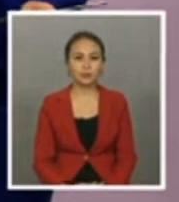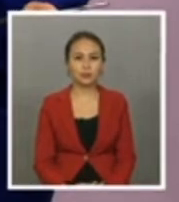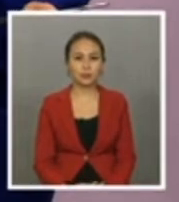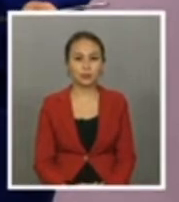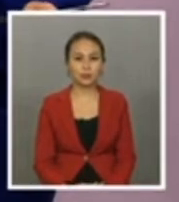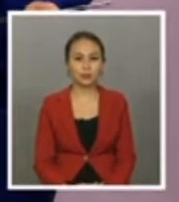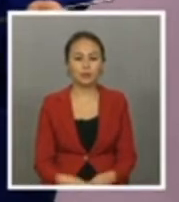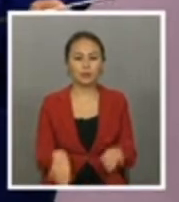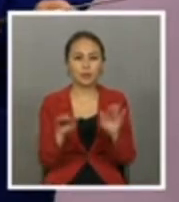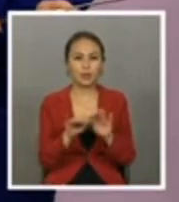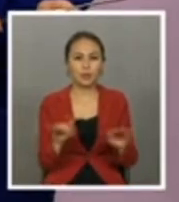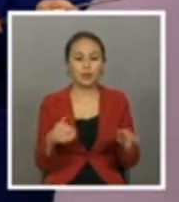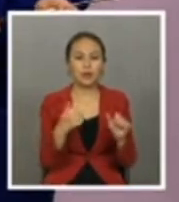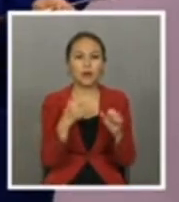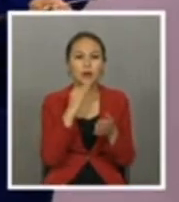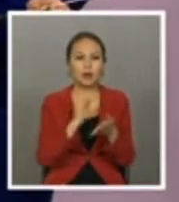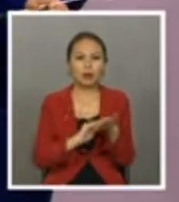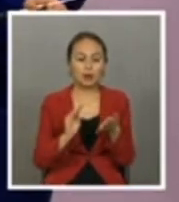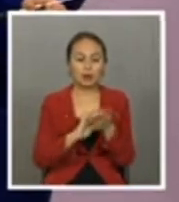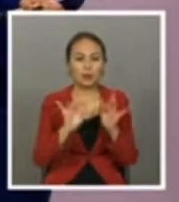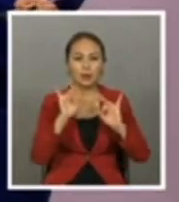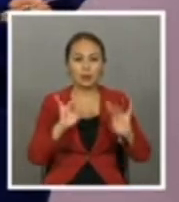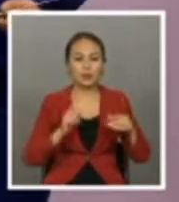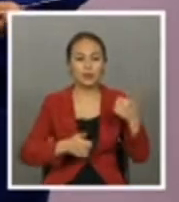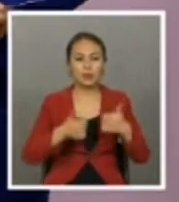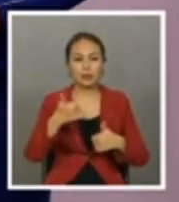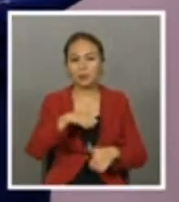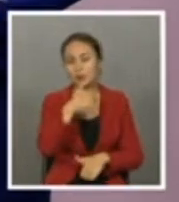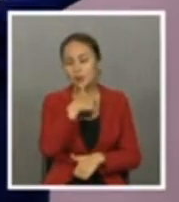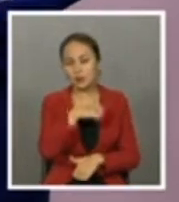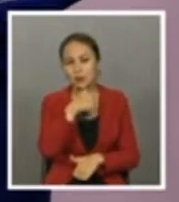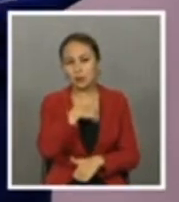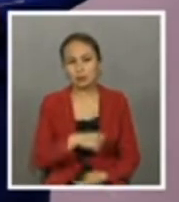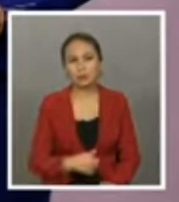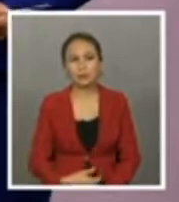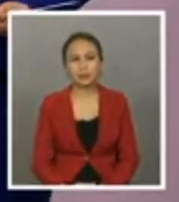Балалар, құраған әңгімелеріңді салыстырып көріңдер.